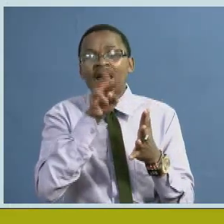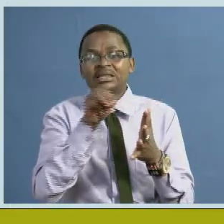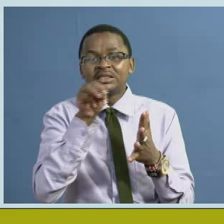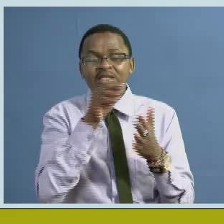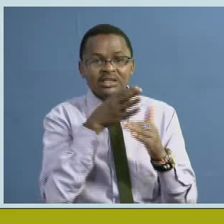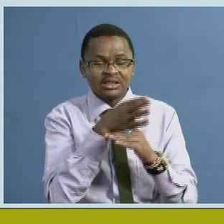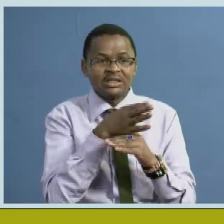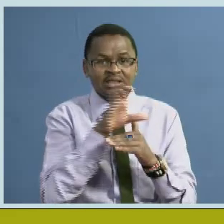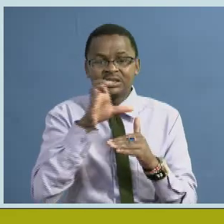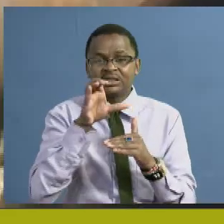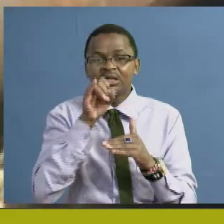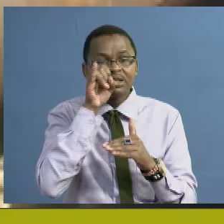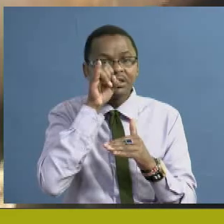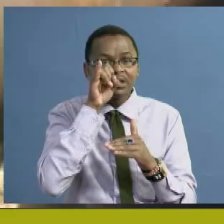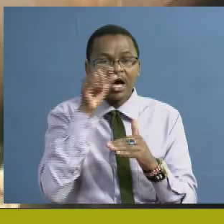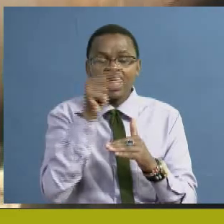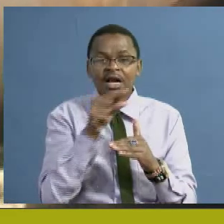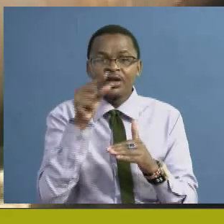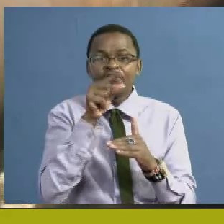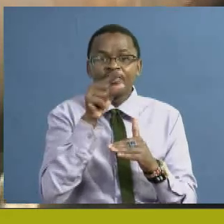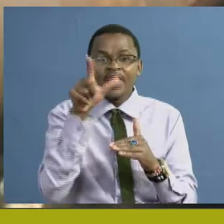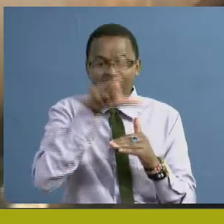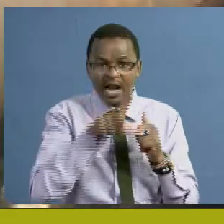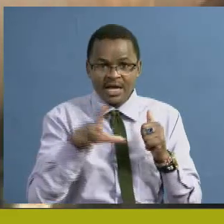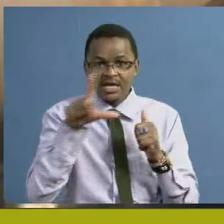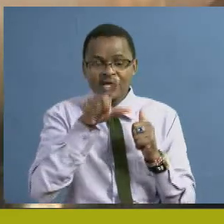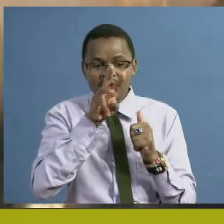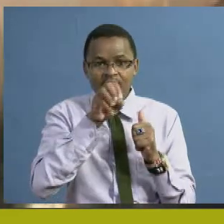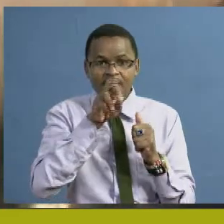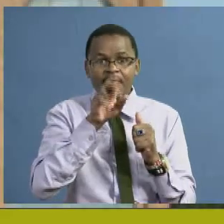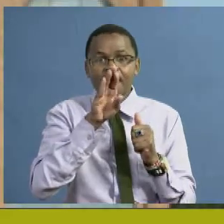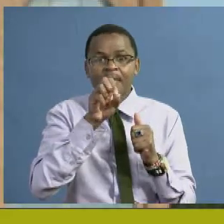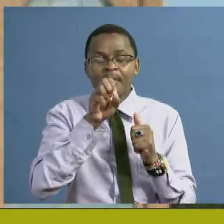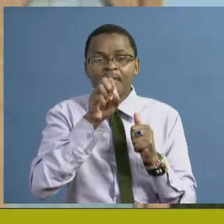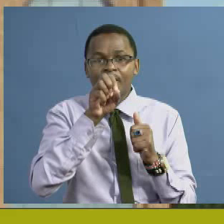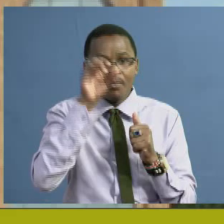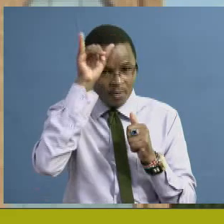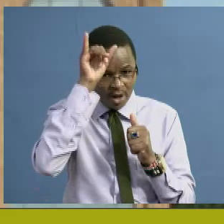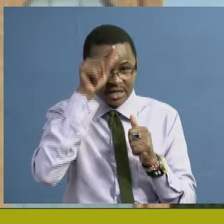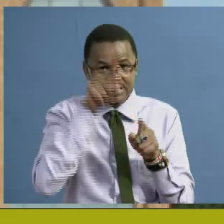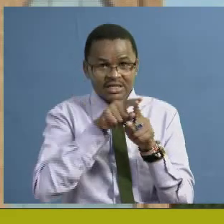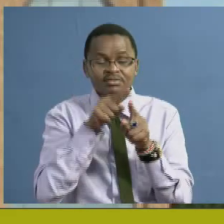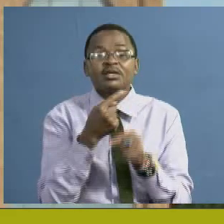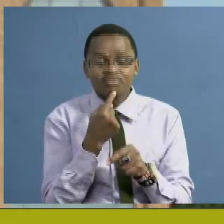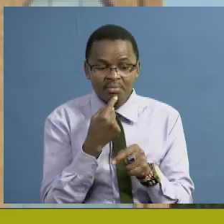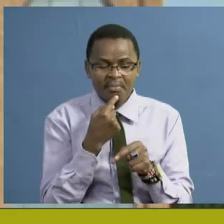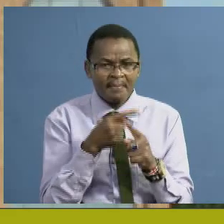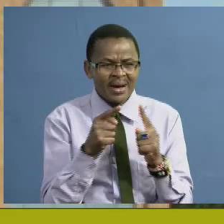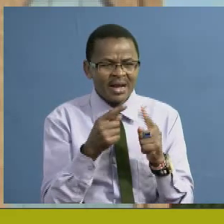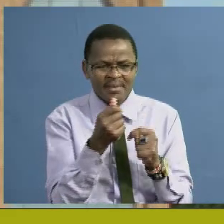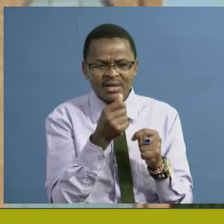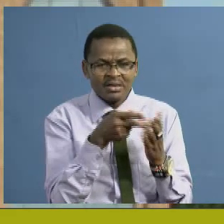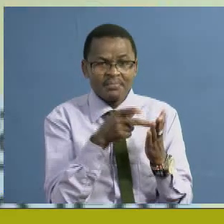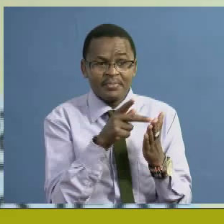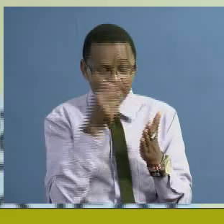unatajwa kupitia katika kaunti ya Isiolo, Garissa, Laikipia, Marsabit, Moyale na Turkana. Lakini pesa